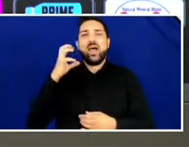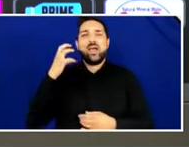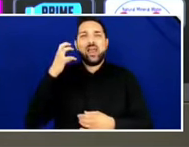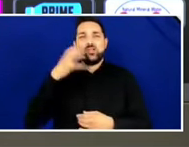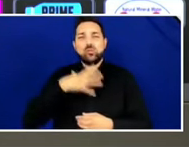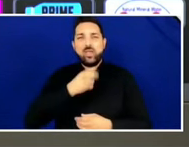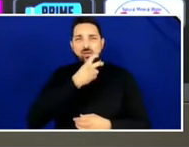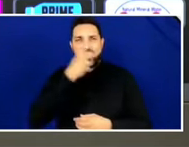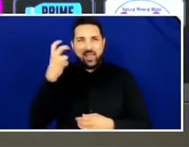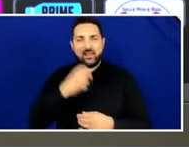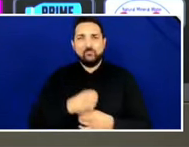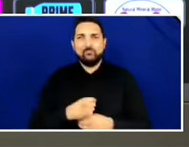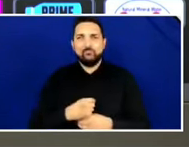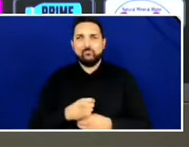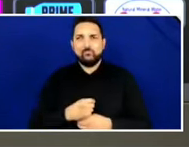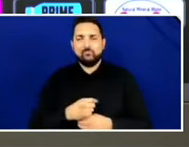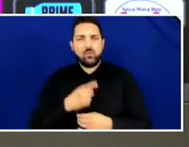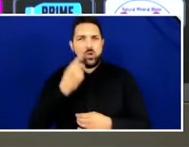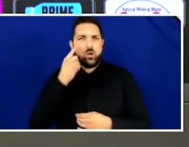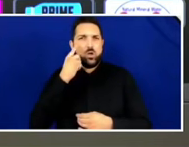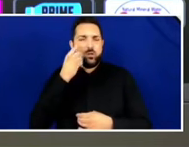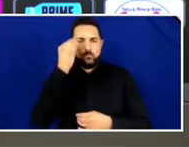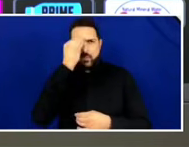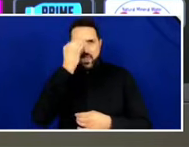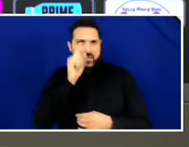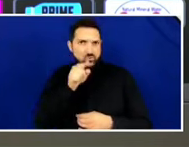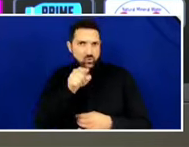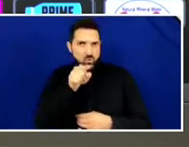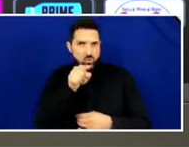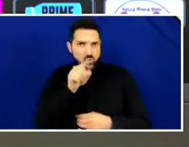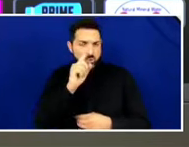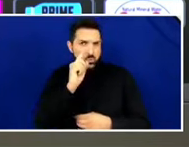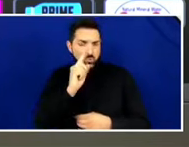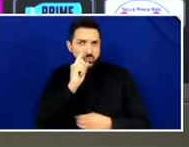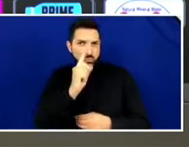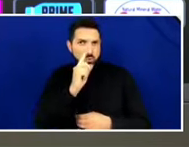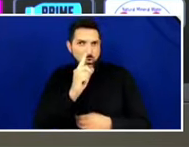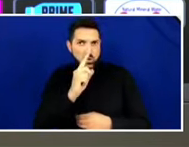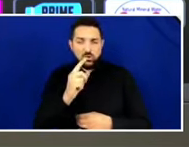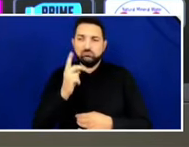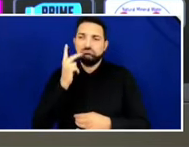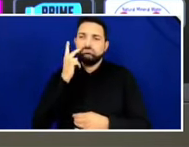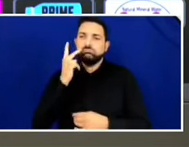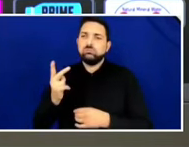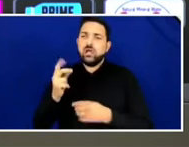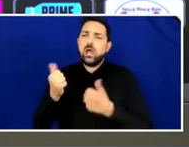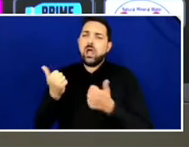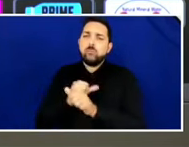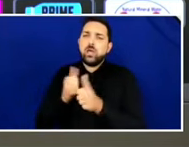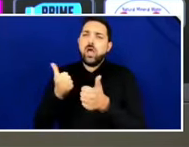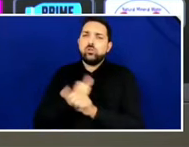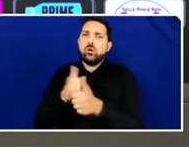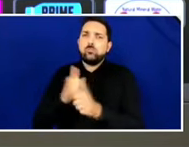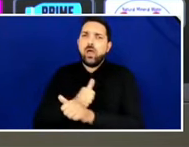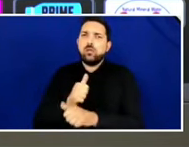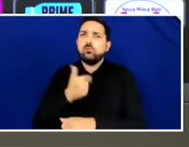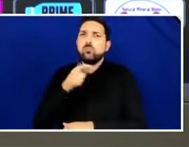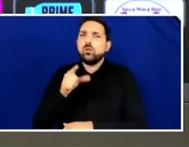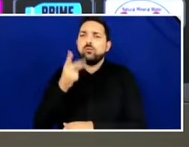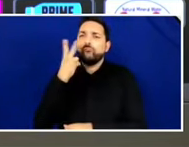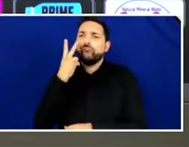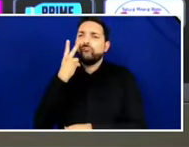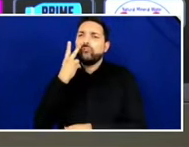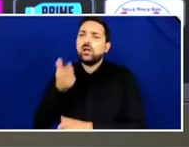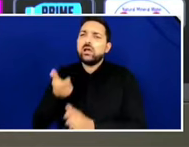tanto perché era necessario ogni volta o voleva vedere le risposte di chi inseriva grazie Che risposte